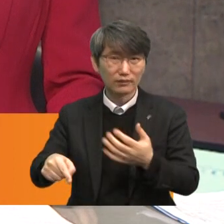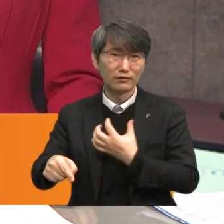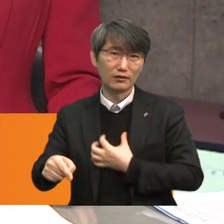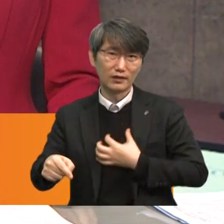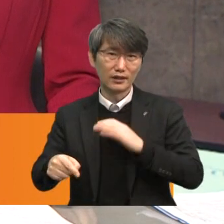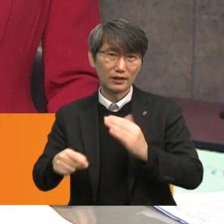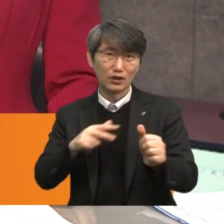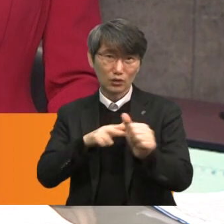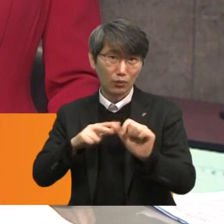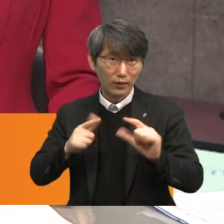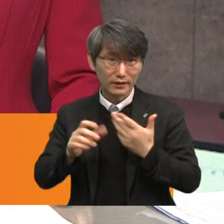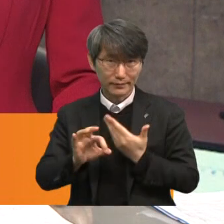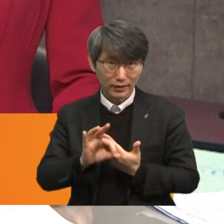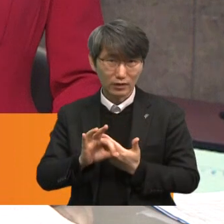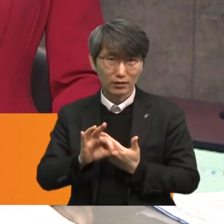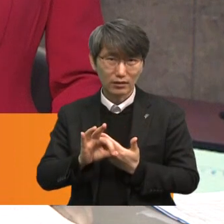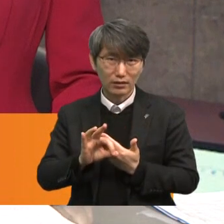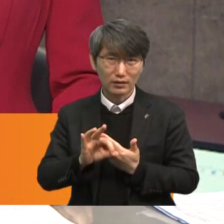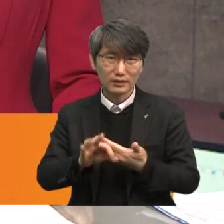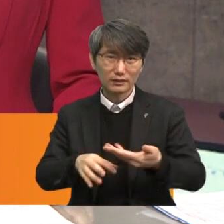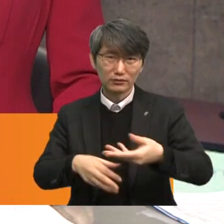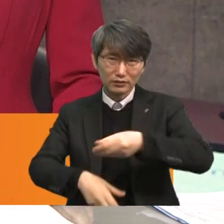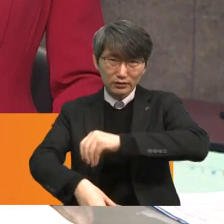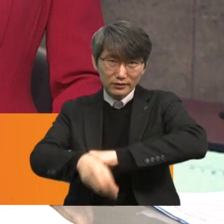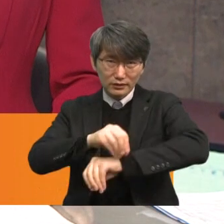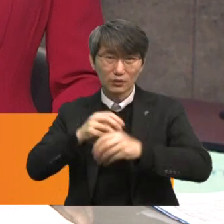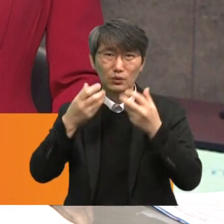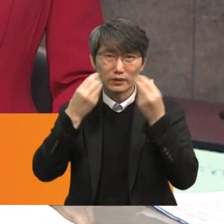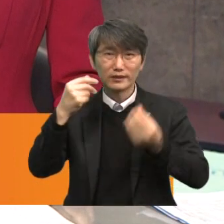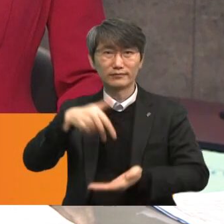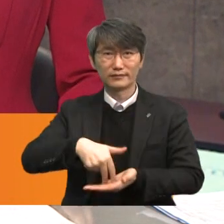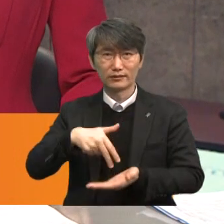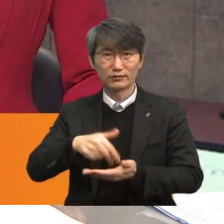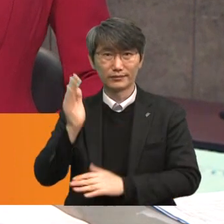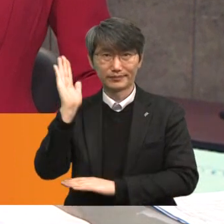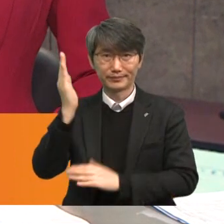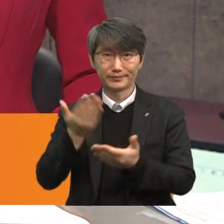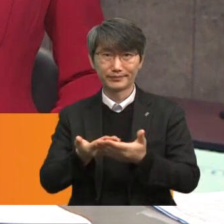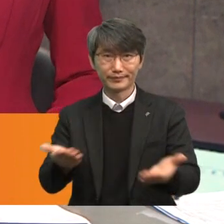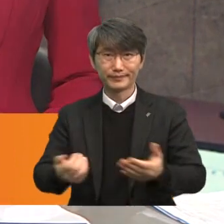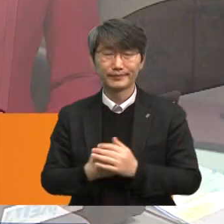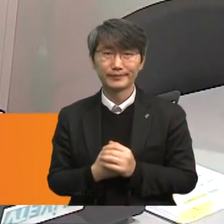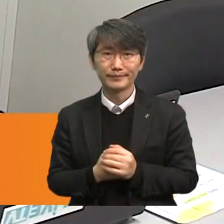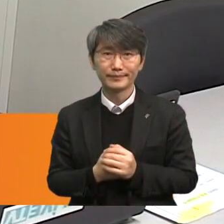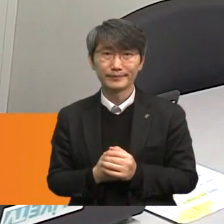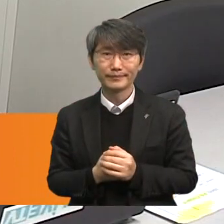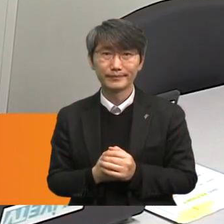우려가 있는 정보가 아니라면 적극 공개하겠다는 입장도 밝혔습니다. 이재용 기자입니다.